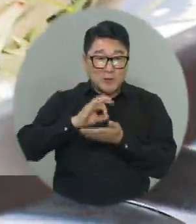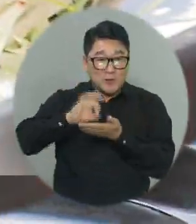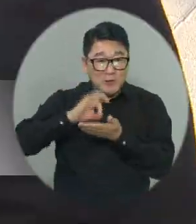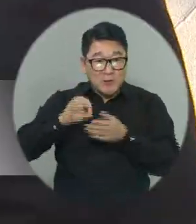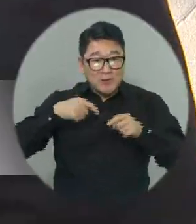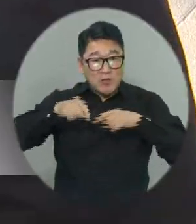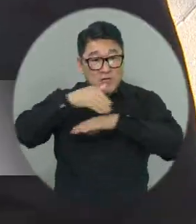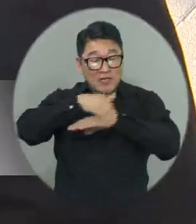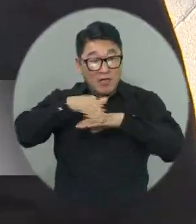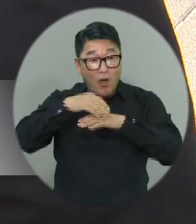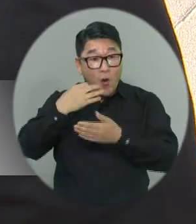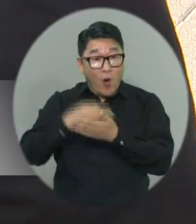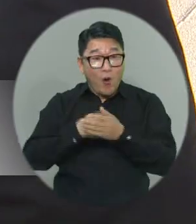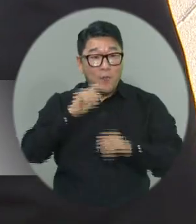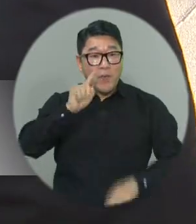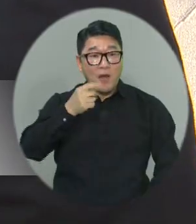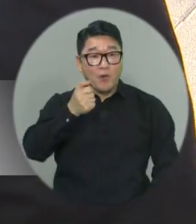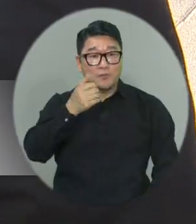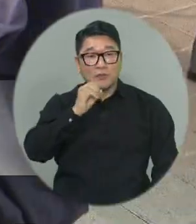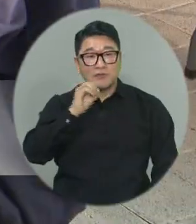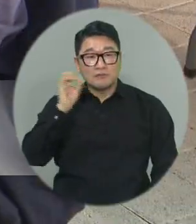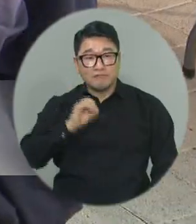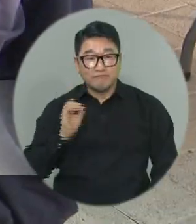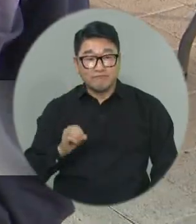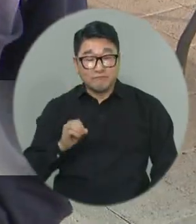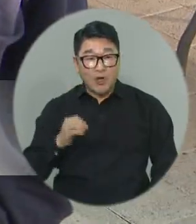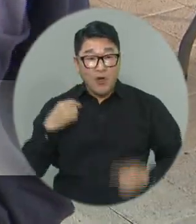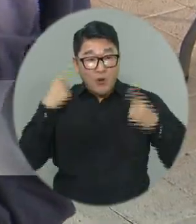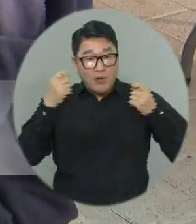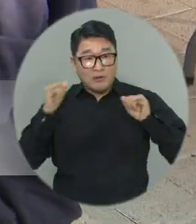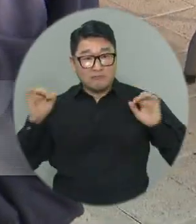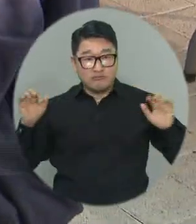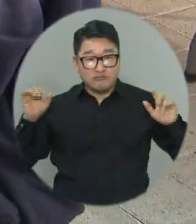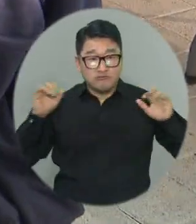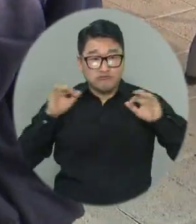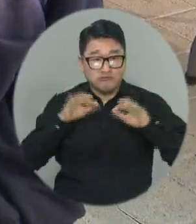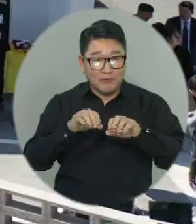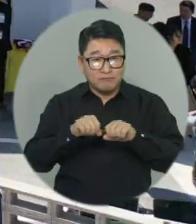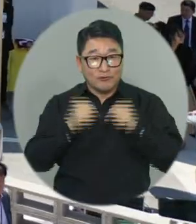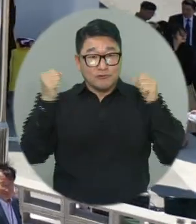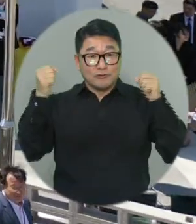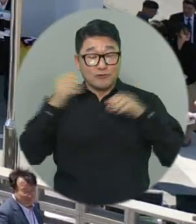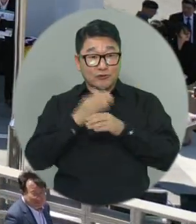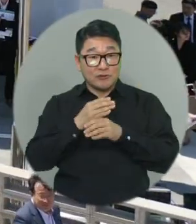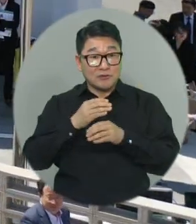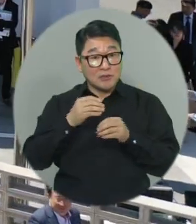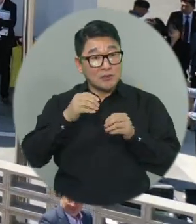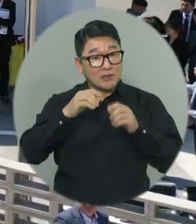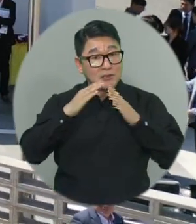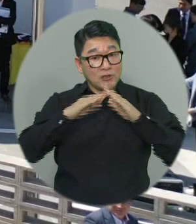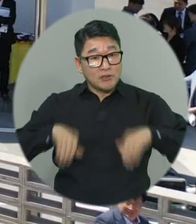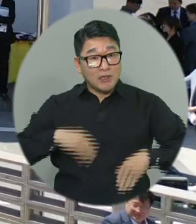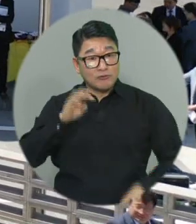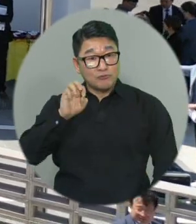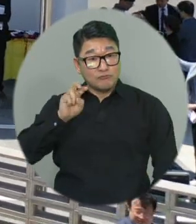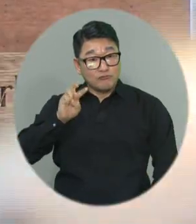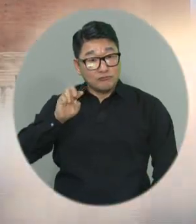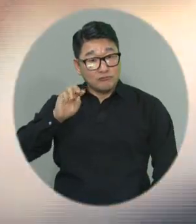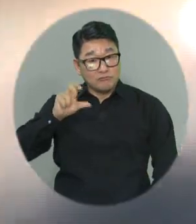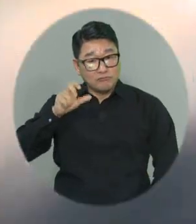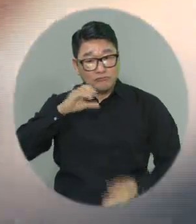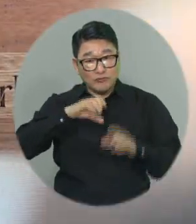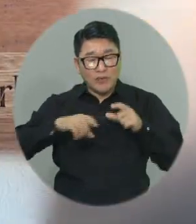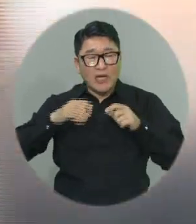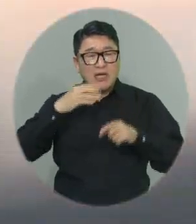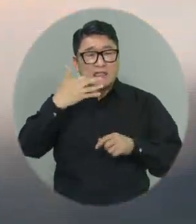정책을 추진해 매출이 150% 증가하고 관광객도 늘어나고 있습니다. 전남 22개 지자체 가운데 재정규모